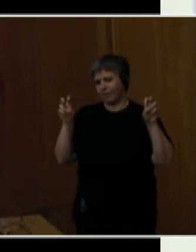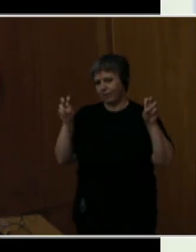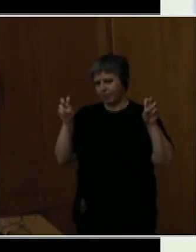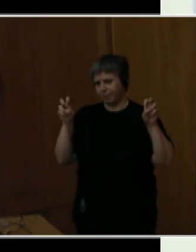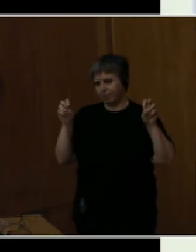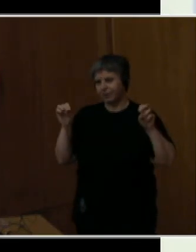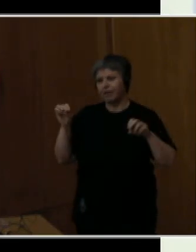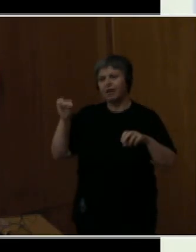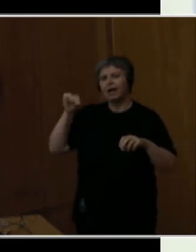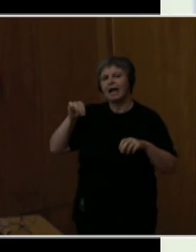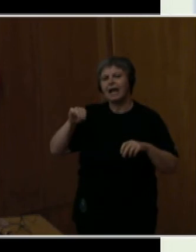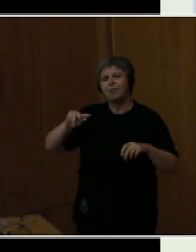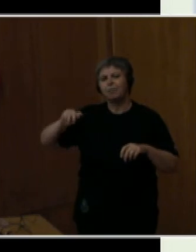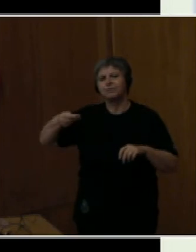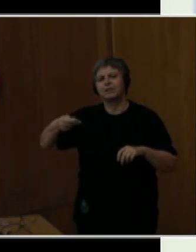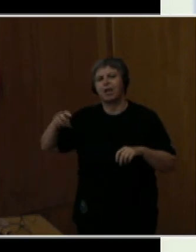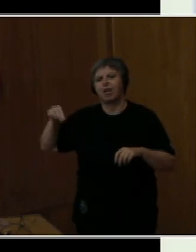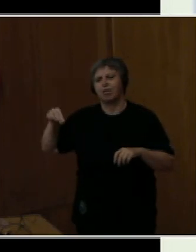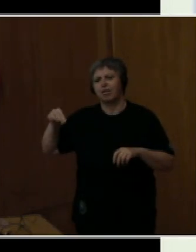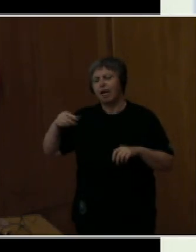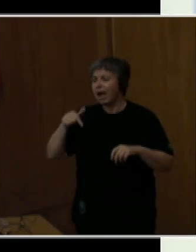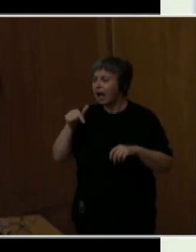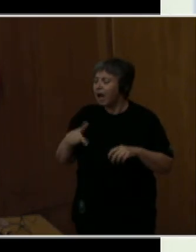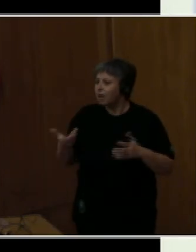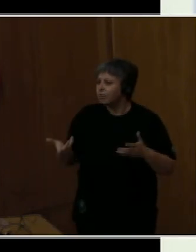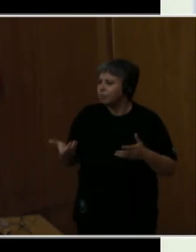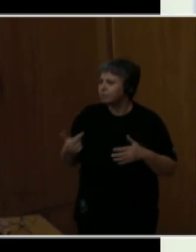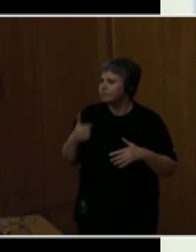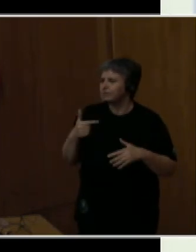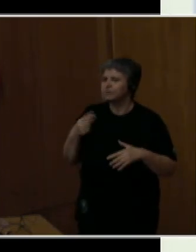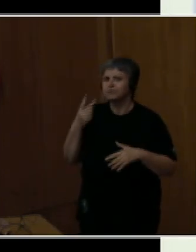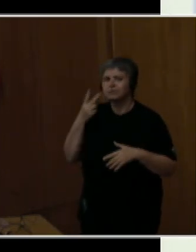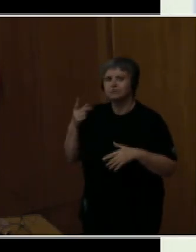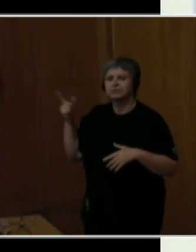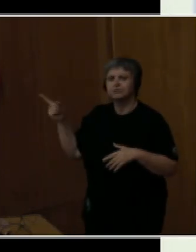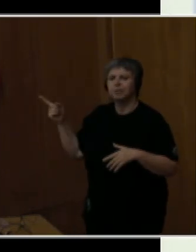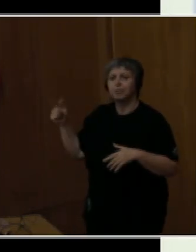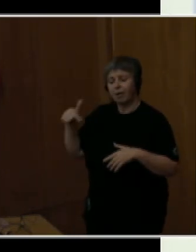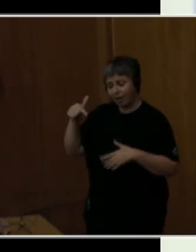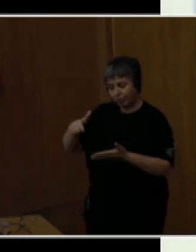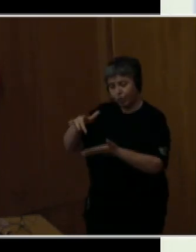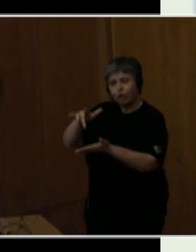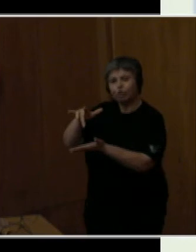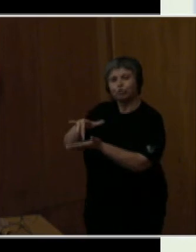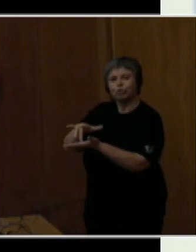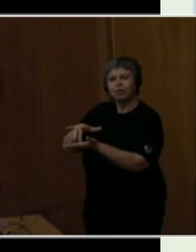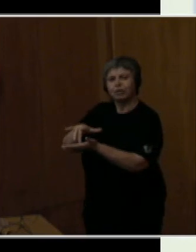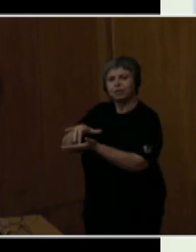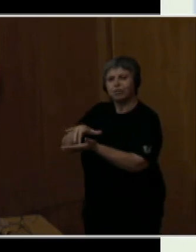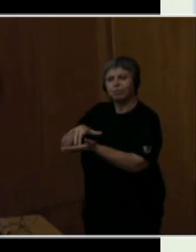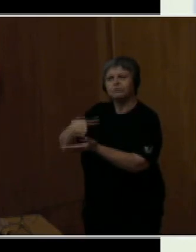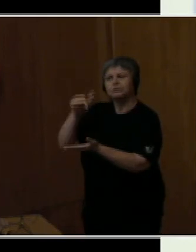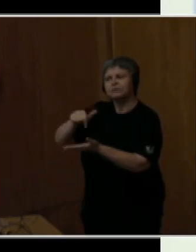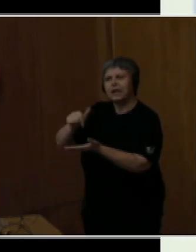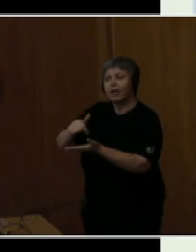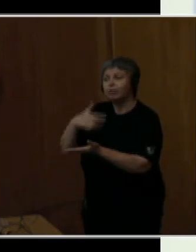όπου έχουμε οπτική ίνα λοιπόν και στο local loop, στον τοπικό βρόχο. Αναλόγως με το πού φτάνει αυτή η